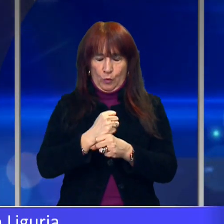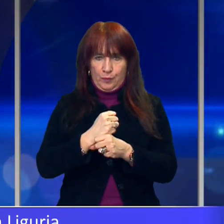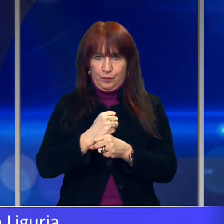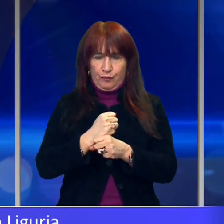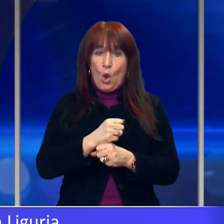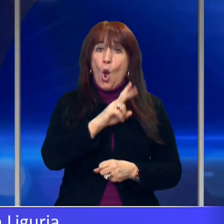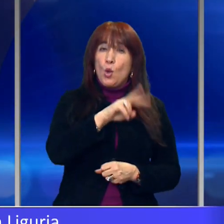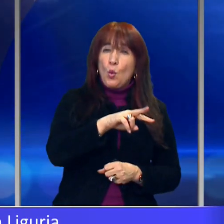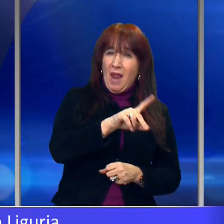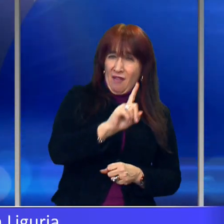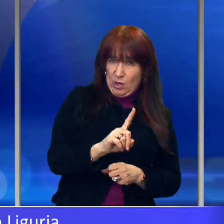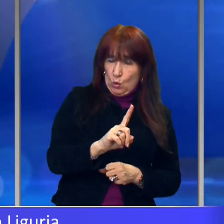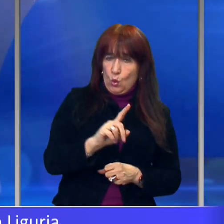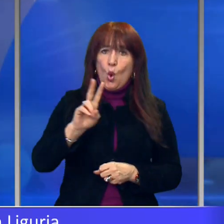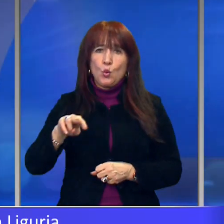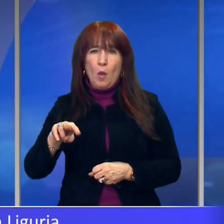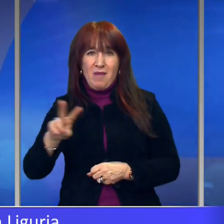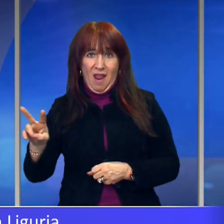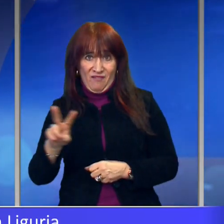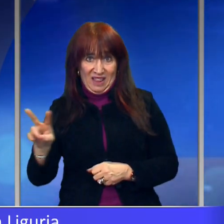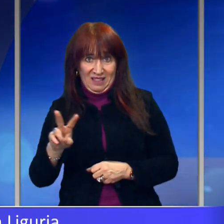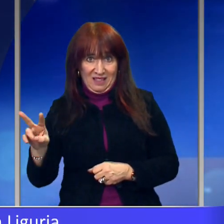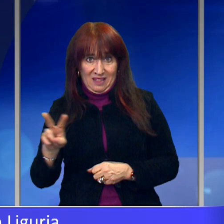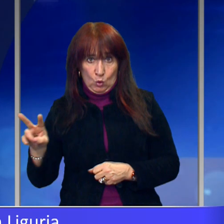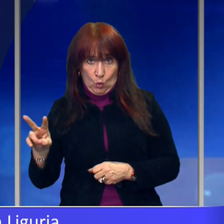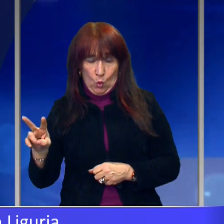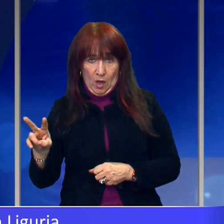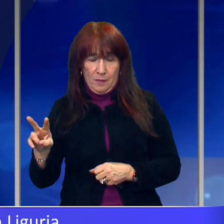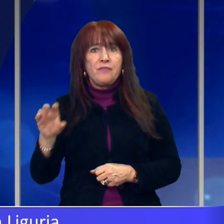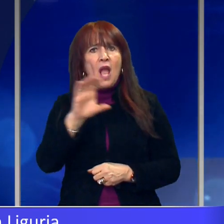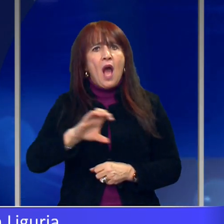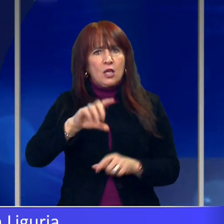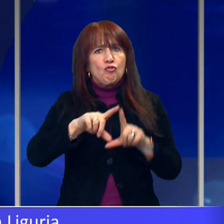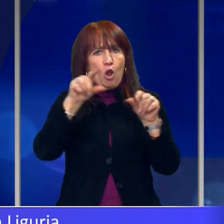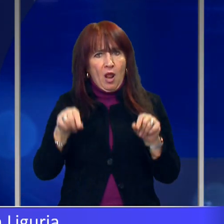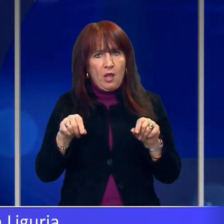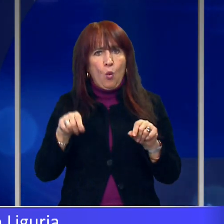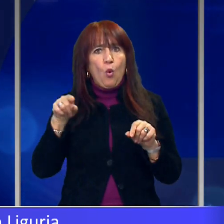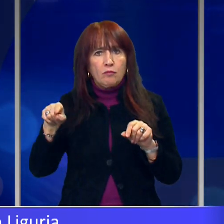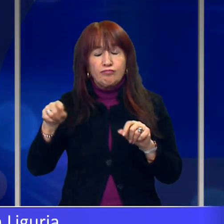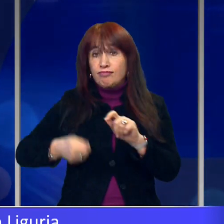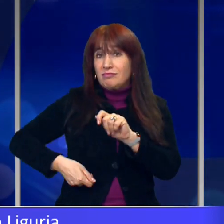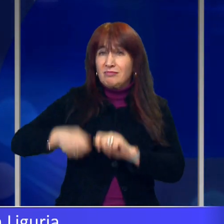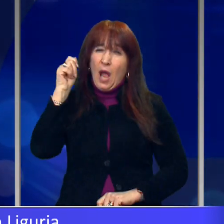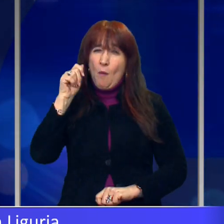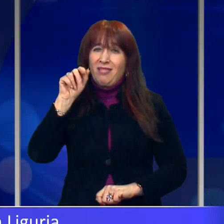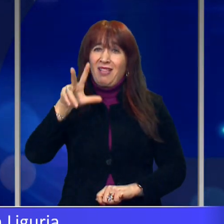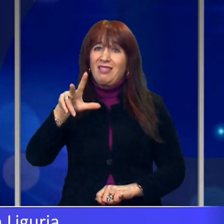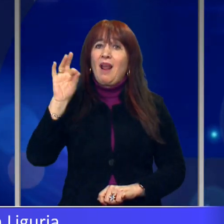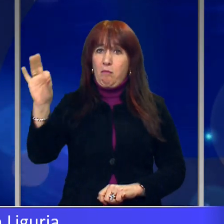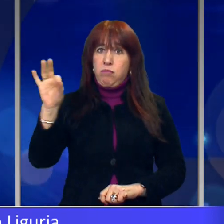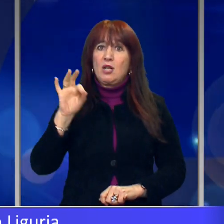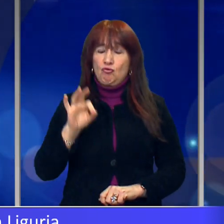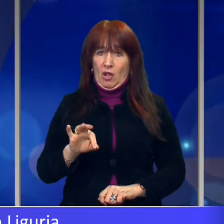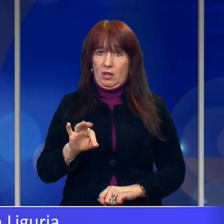rispetto all'anno precedente nel 2022 in Liguria c'è stata una crescita di